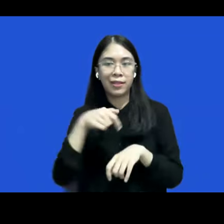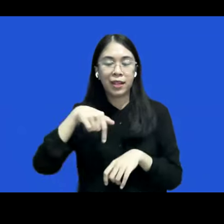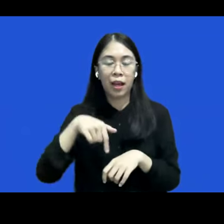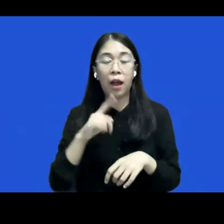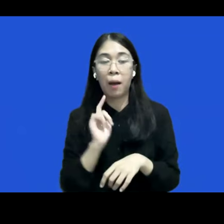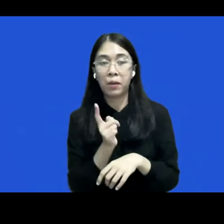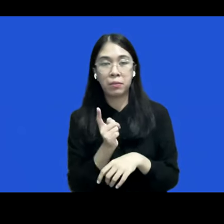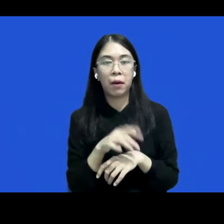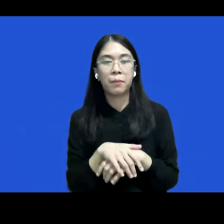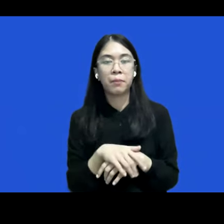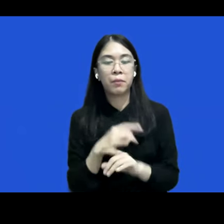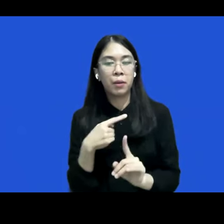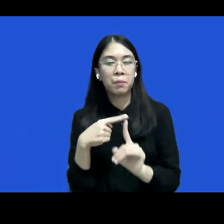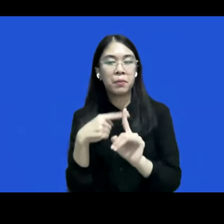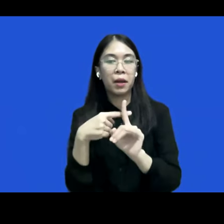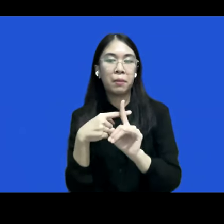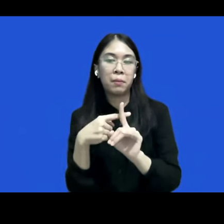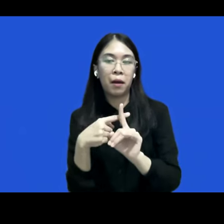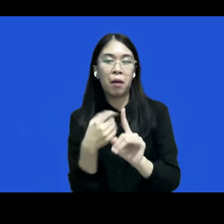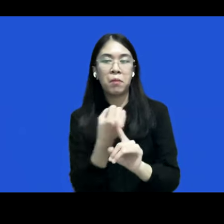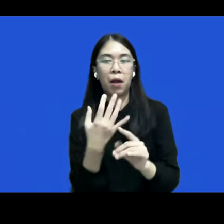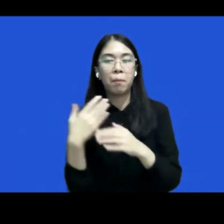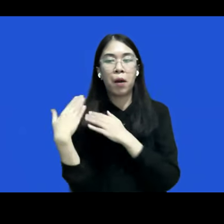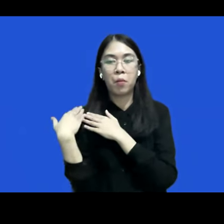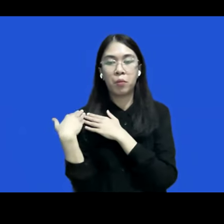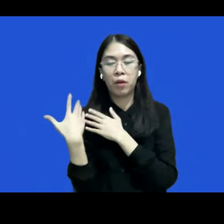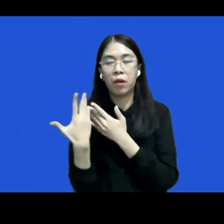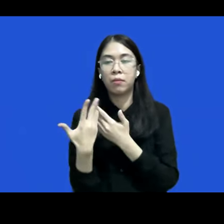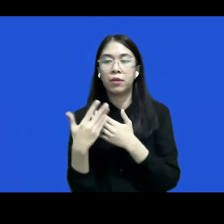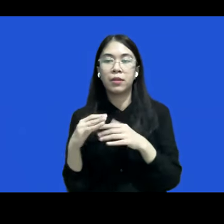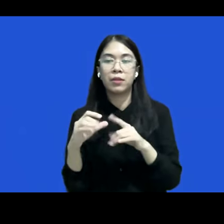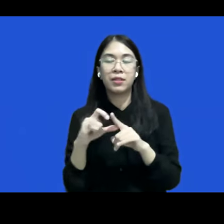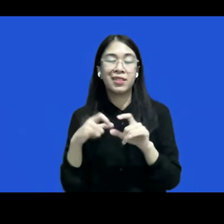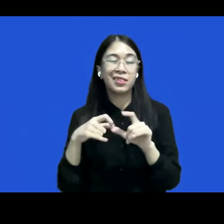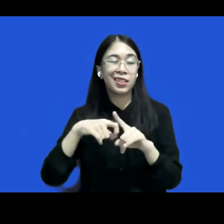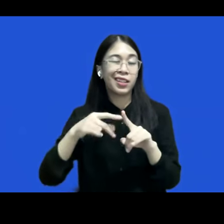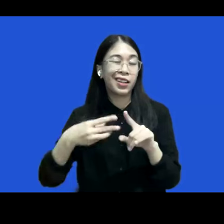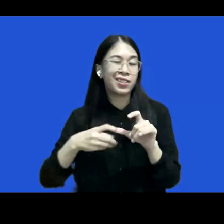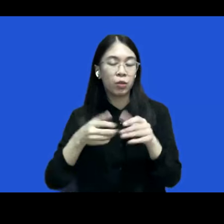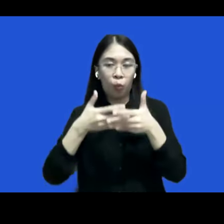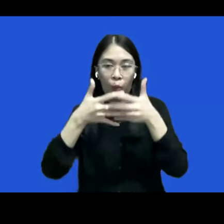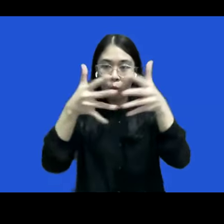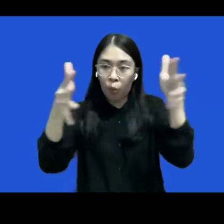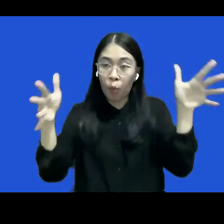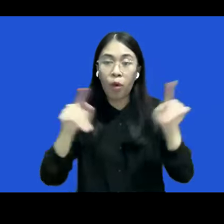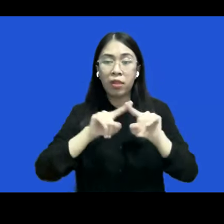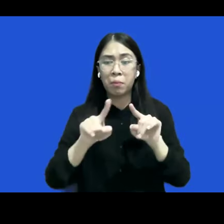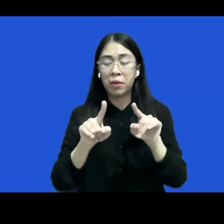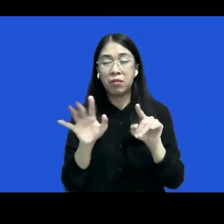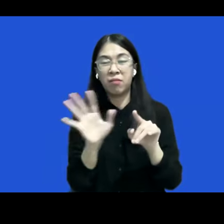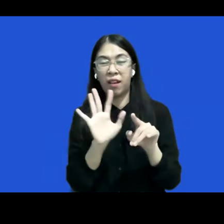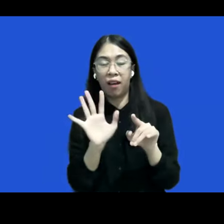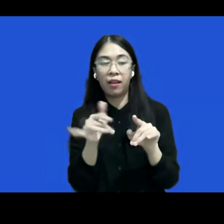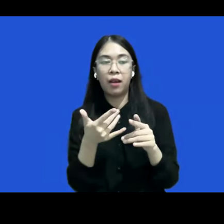terdapat penambahan sejumlah kewenangan dan diskresi yang begitu luas, tetapi tidak diiringi dengan